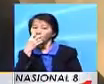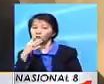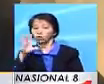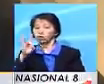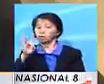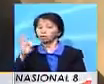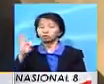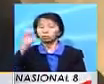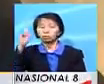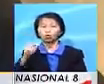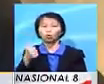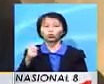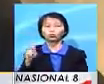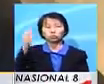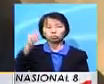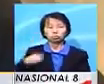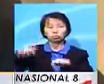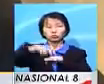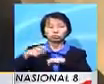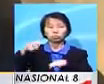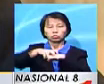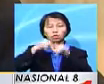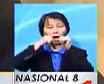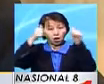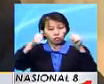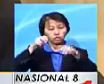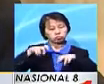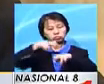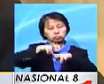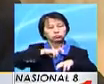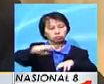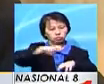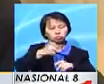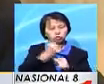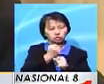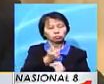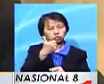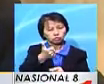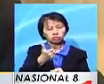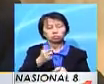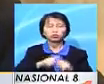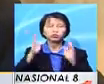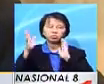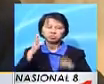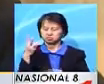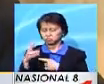89%. Lagi tinggi. Lagi tinggi. Dan ini membawa maksud